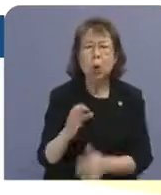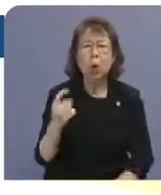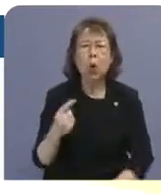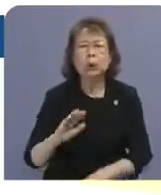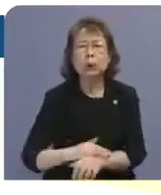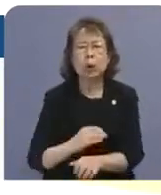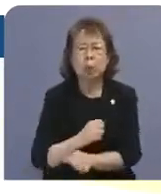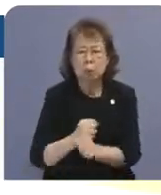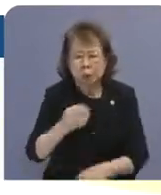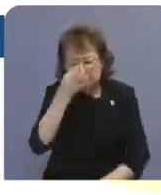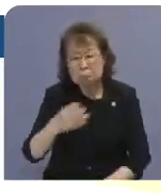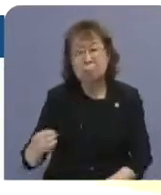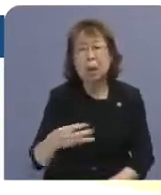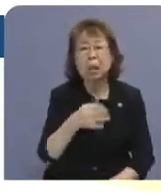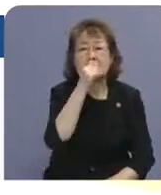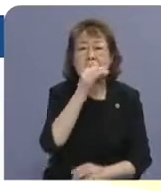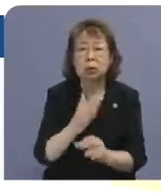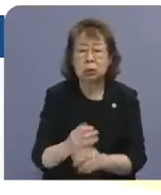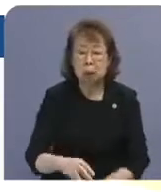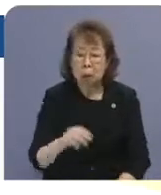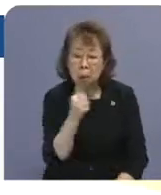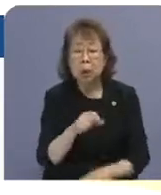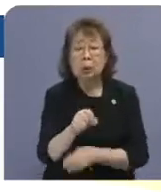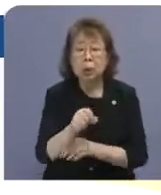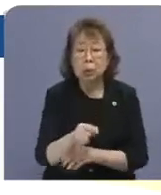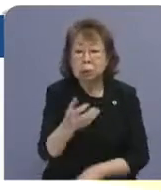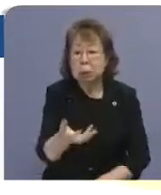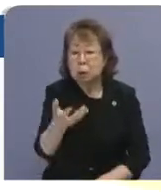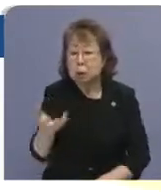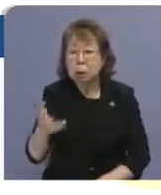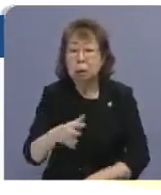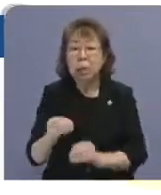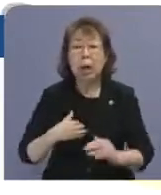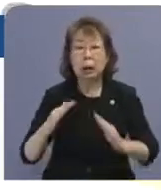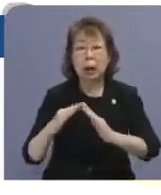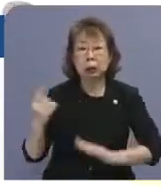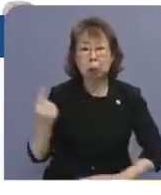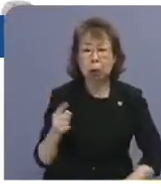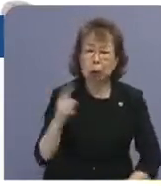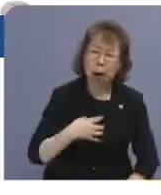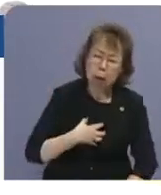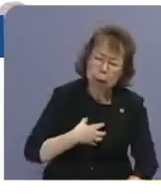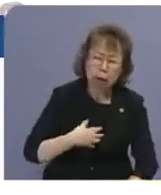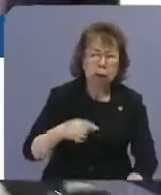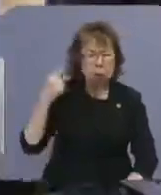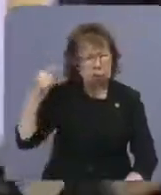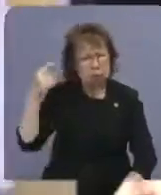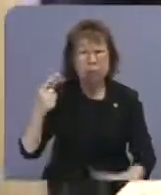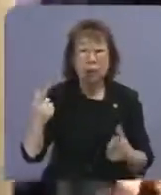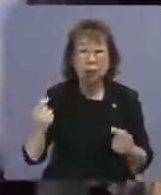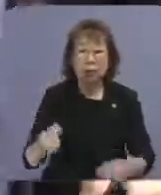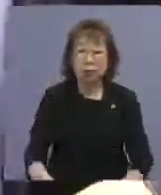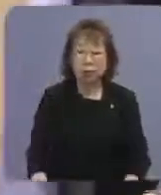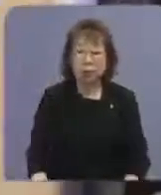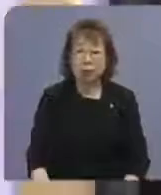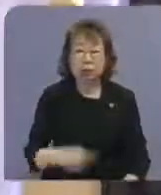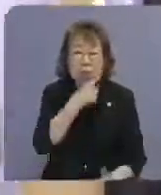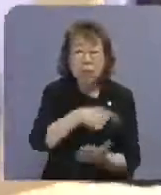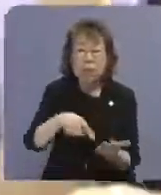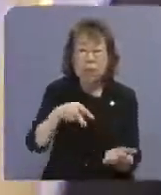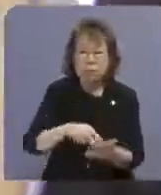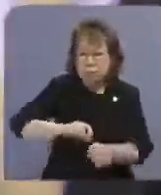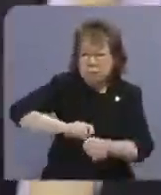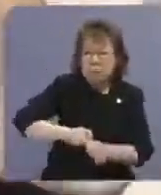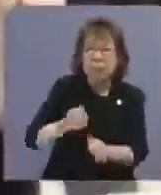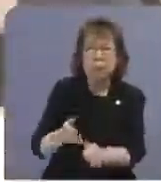잘못을 사과하겠다고 하셨답니다. 변호사 사무실 상담소, 그 다음은 제 가족일까 걱정이 돼 미치겠습니다. 피해자 측이 거듭 엄벌을